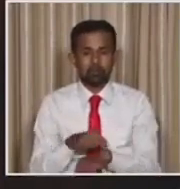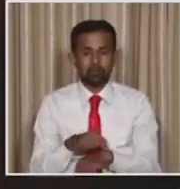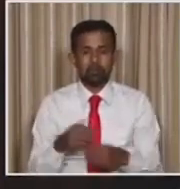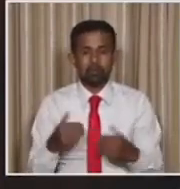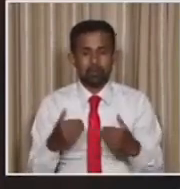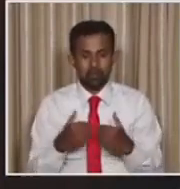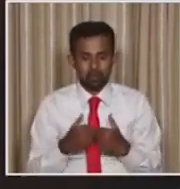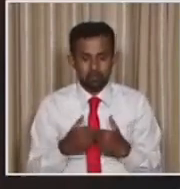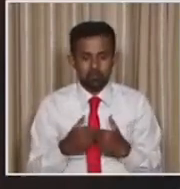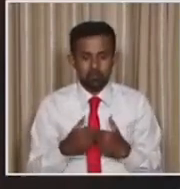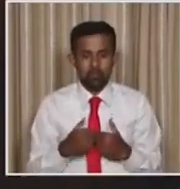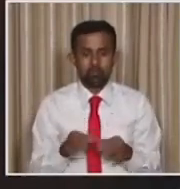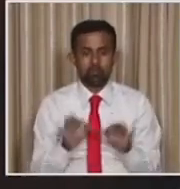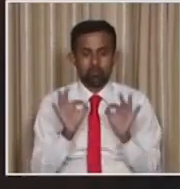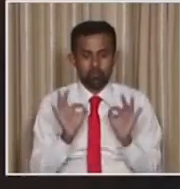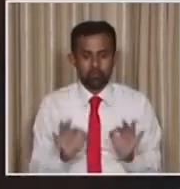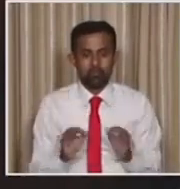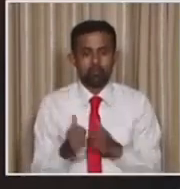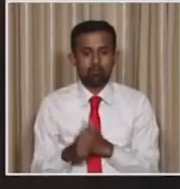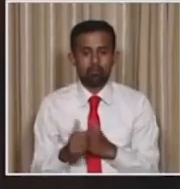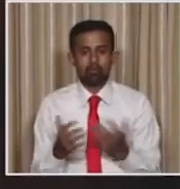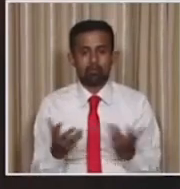අපි නිවැරදි කරගෙන නැහැ.